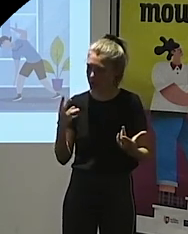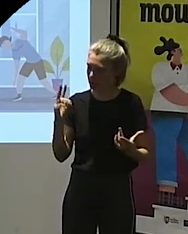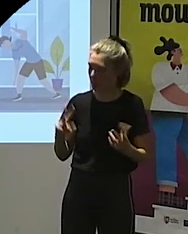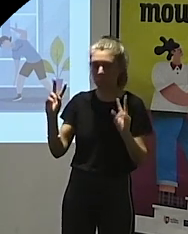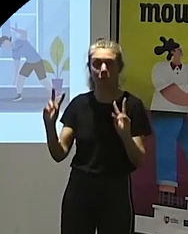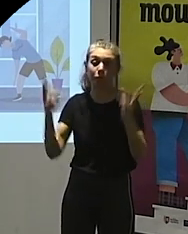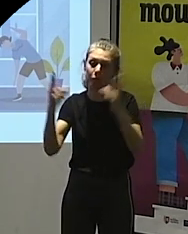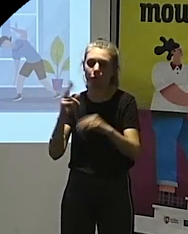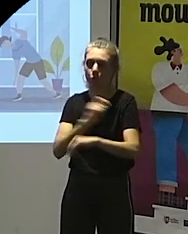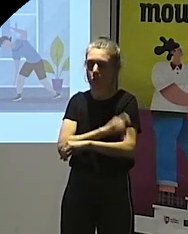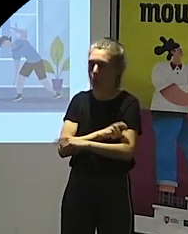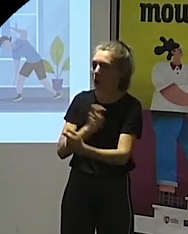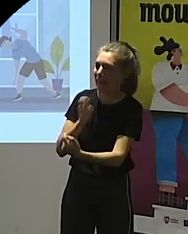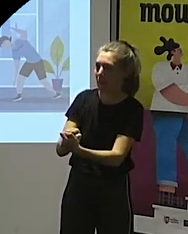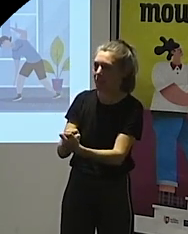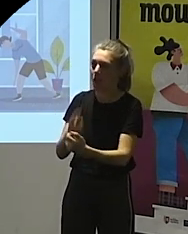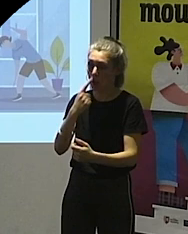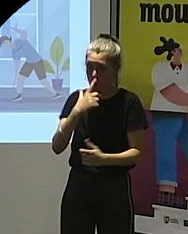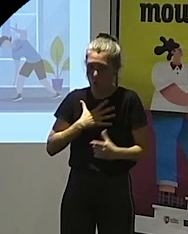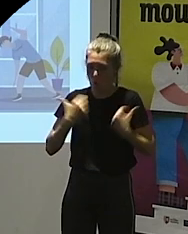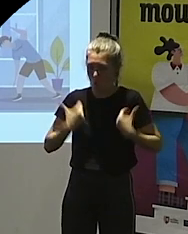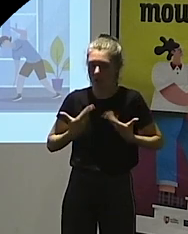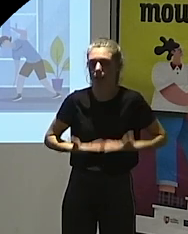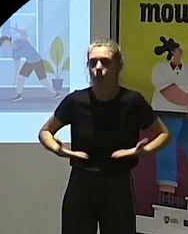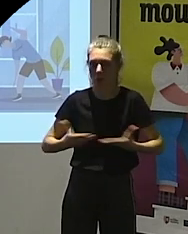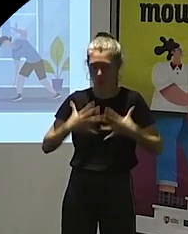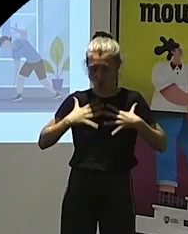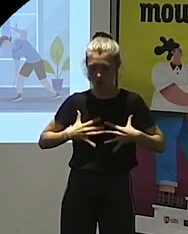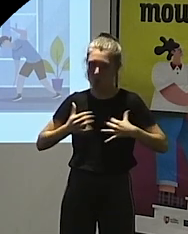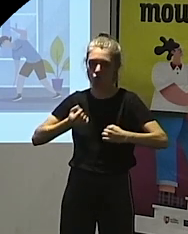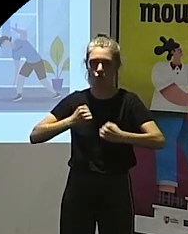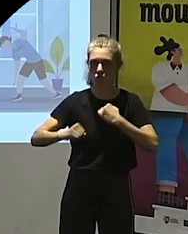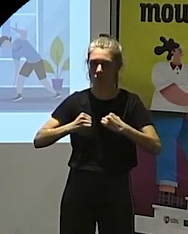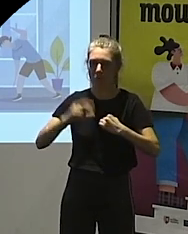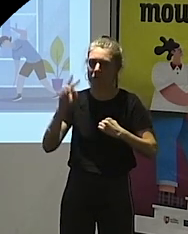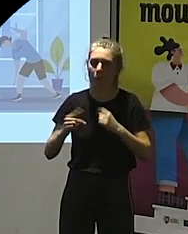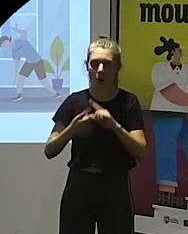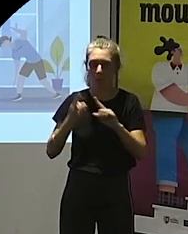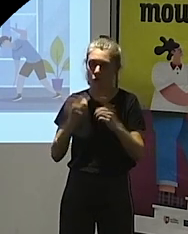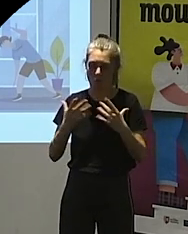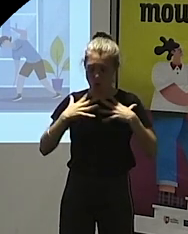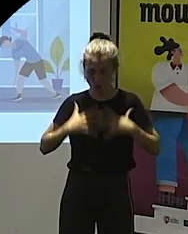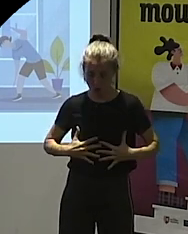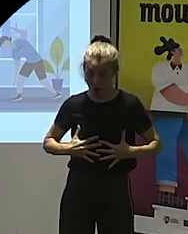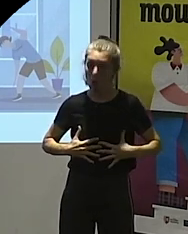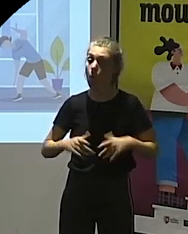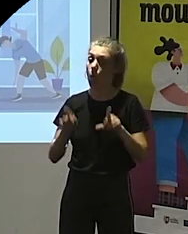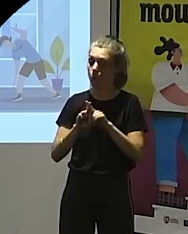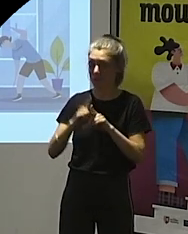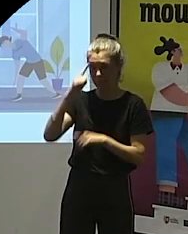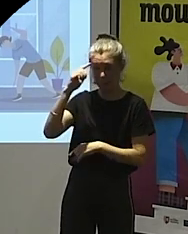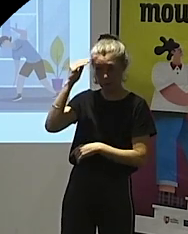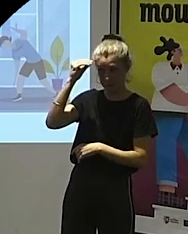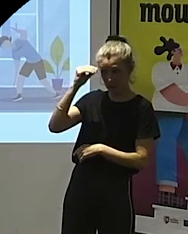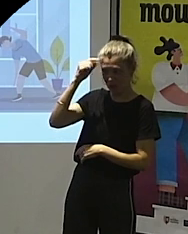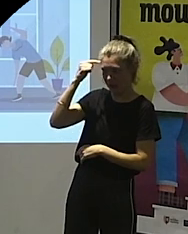Vive le sport adapté. Et pour moi, la mise en mouvement, ça a été, je le redis, c'est très important pour moi, le corps et le